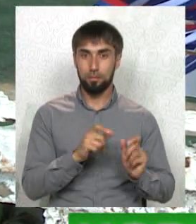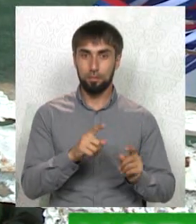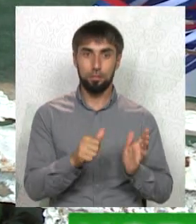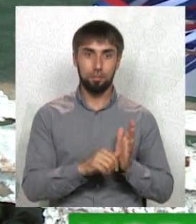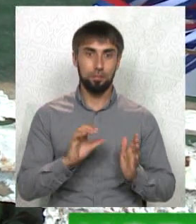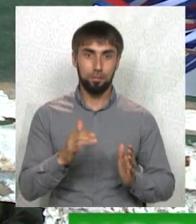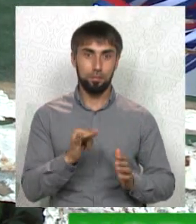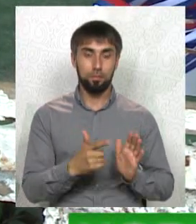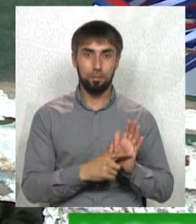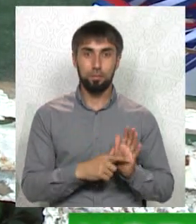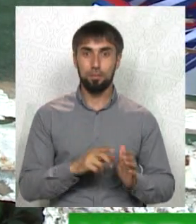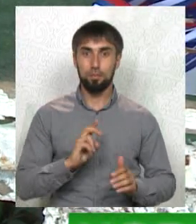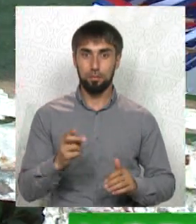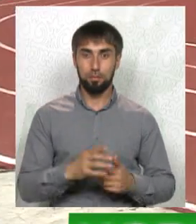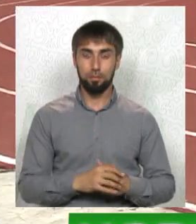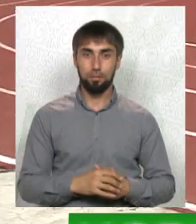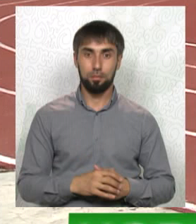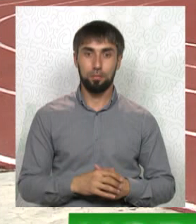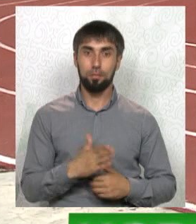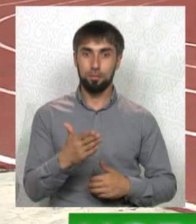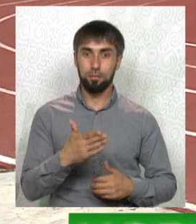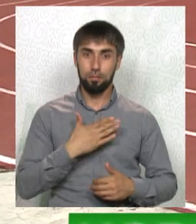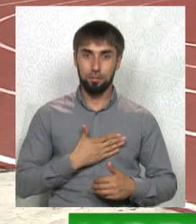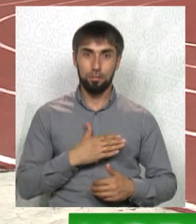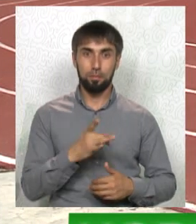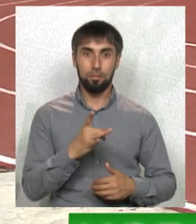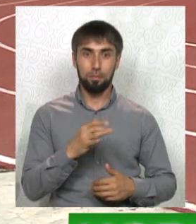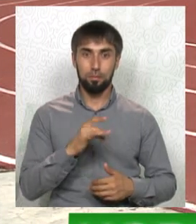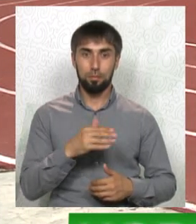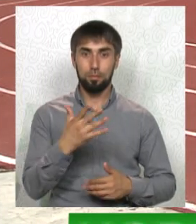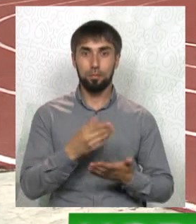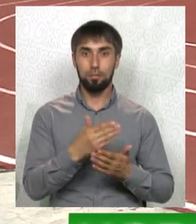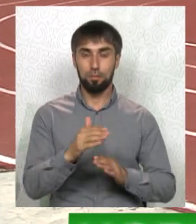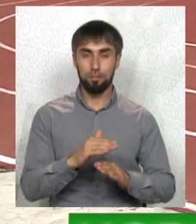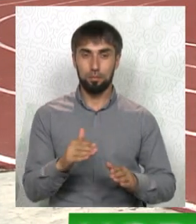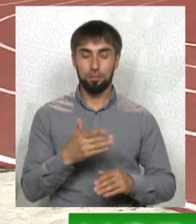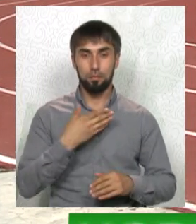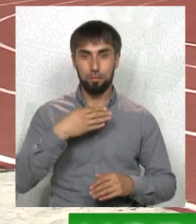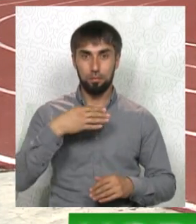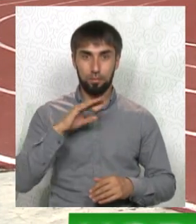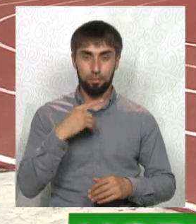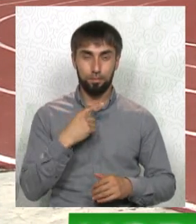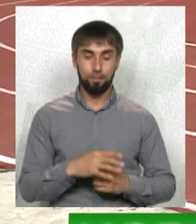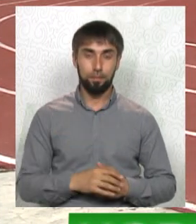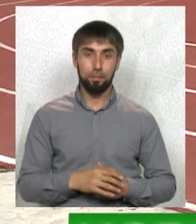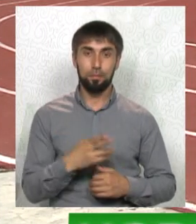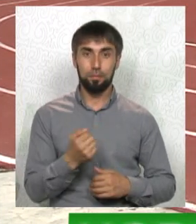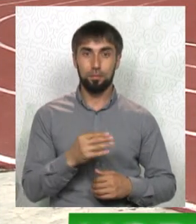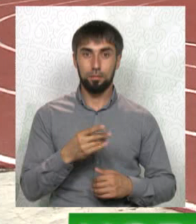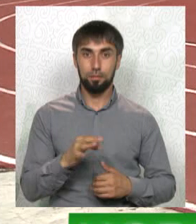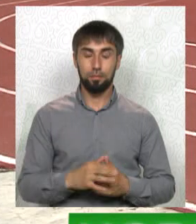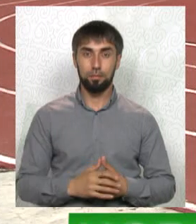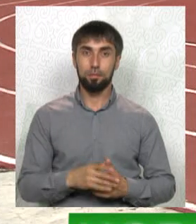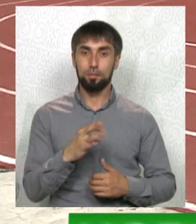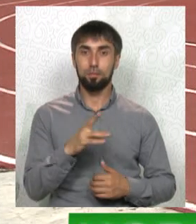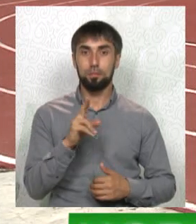6 серебряных и 7 бронзовых медалей. Вы довольны результатом подопечных? Алхамдулиллах. Да, конечно.